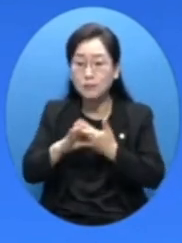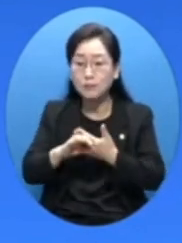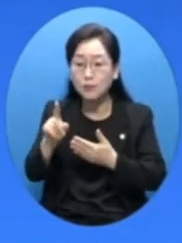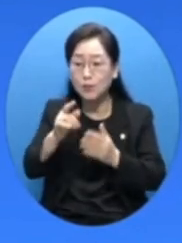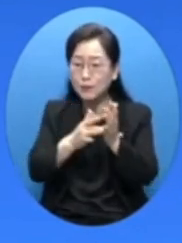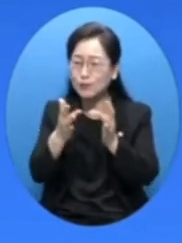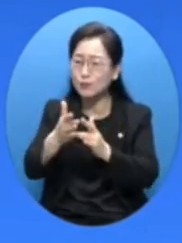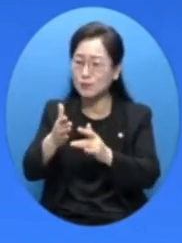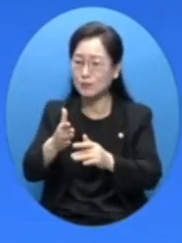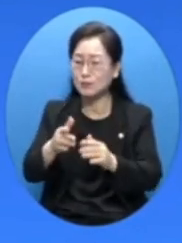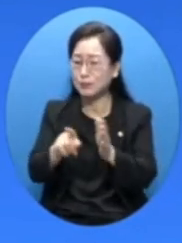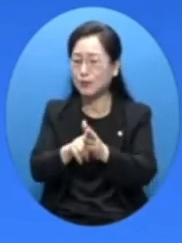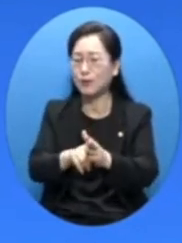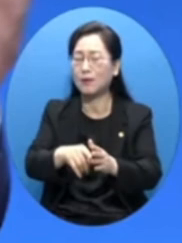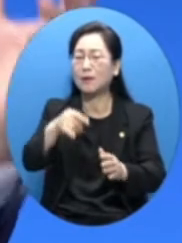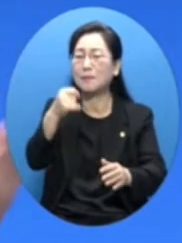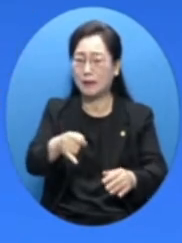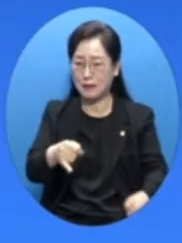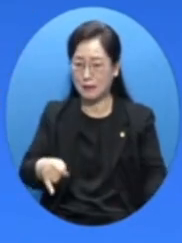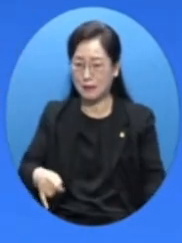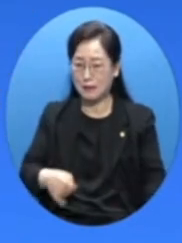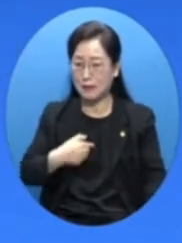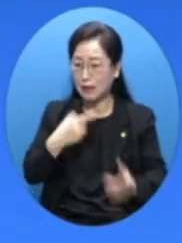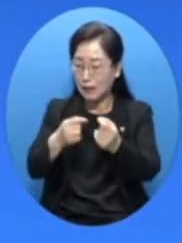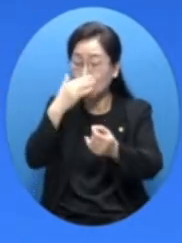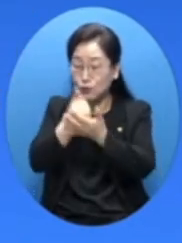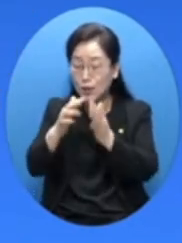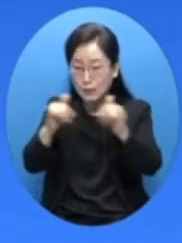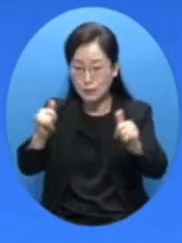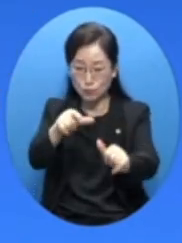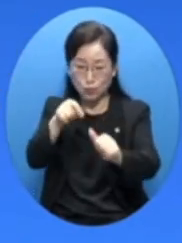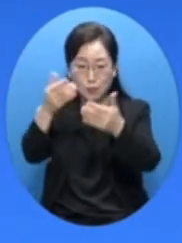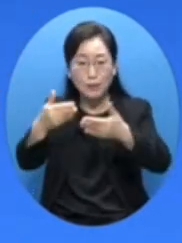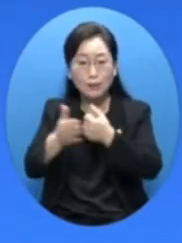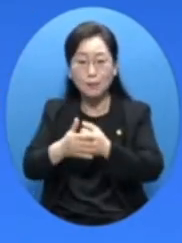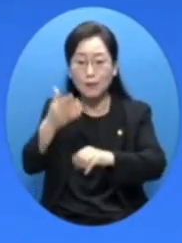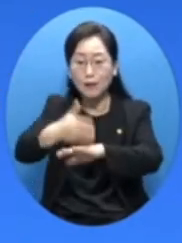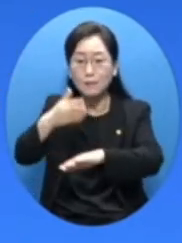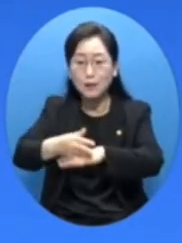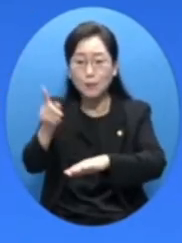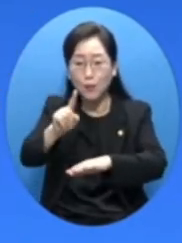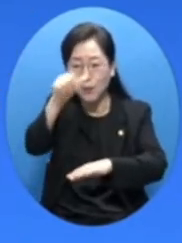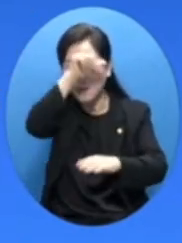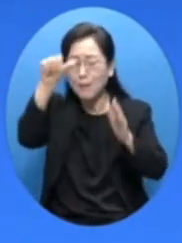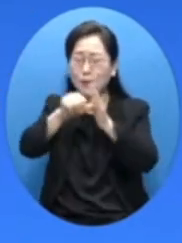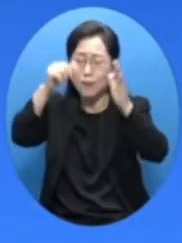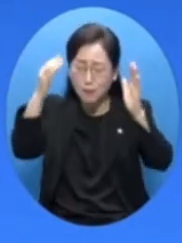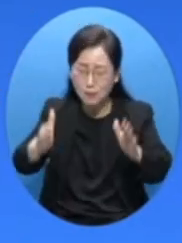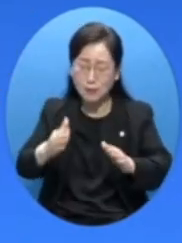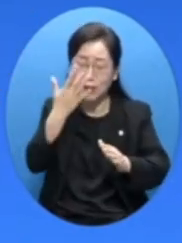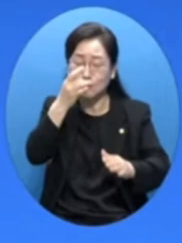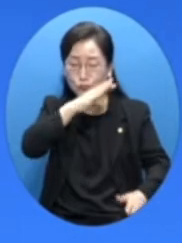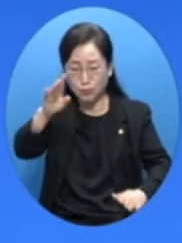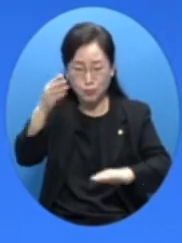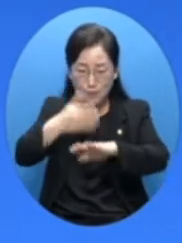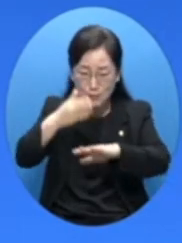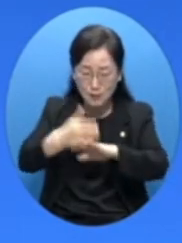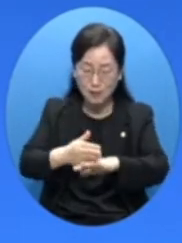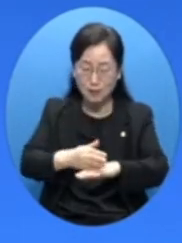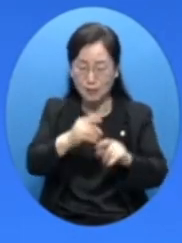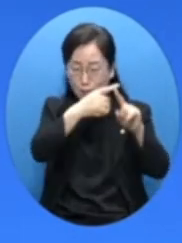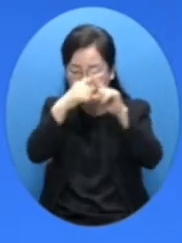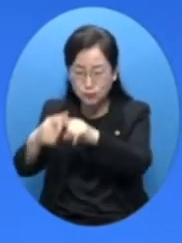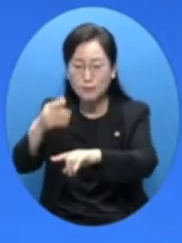예수를 잘못 믿는 것입니다. 나 같은 죄인이 구원 받았기 때문에 우리의 감사는 한평생 감사, 절대 감사, 무조건